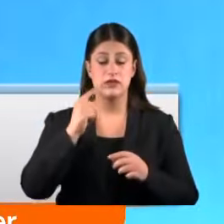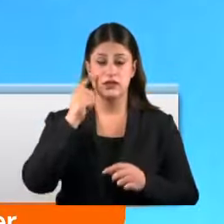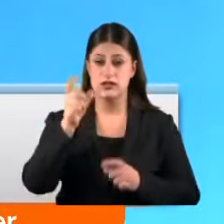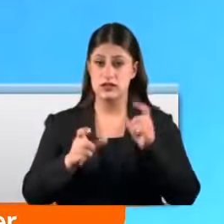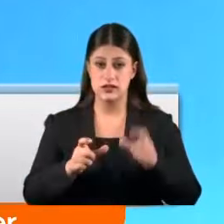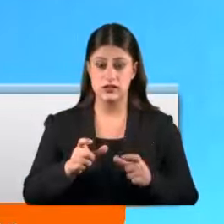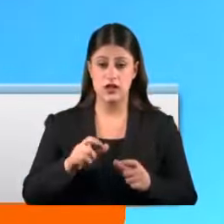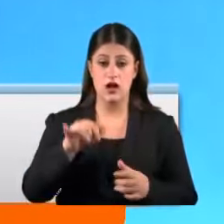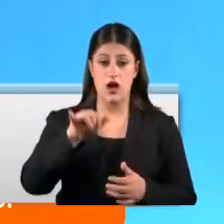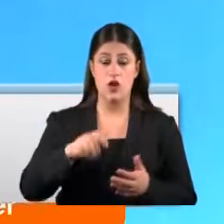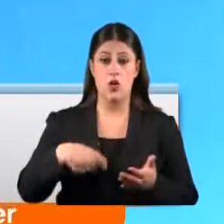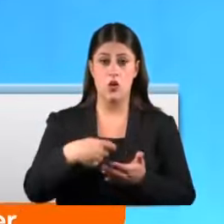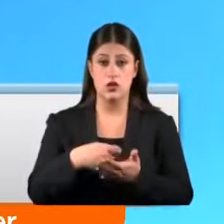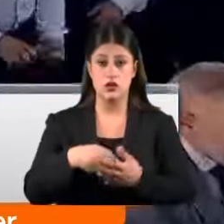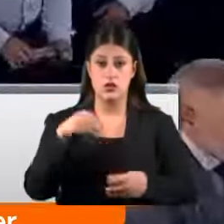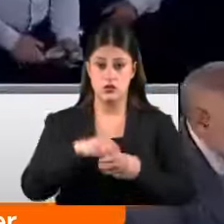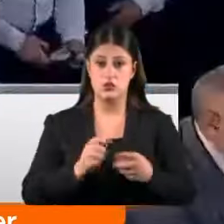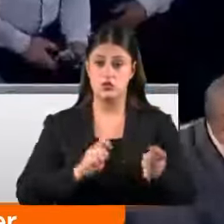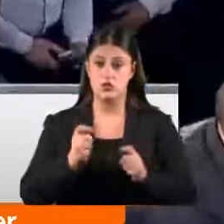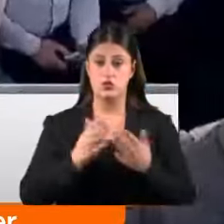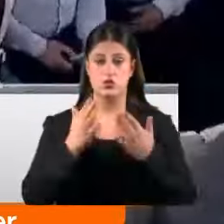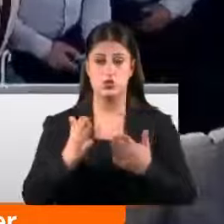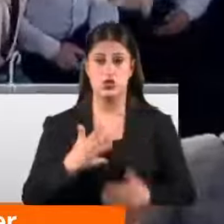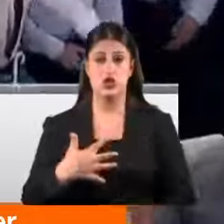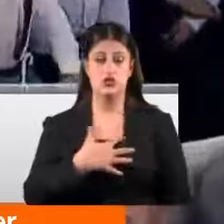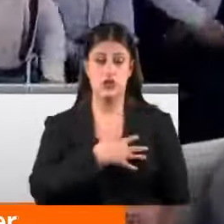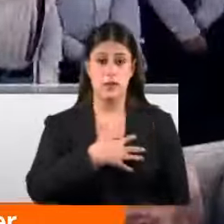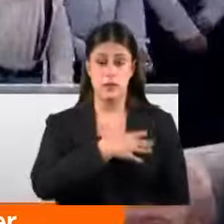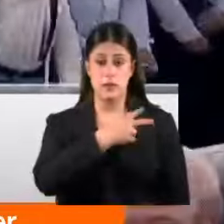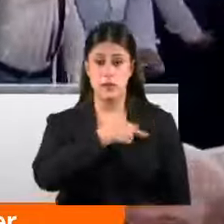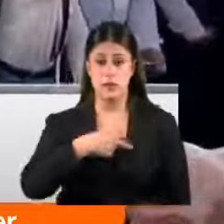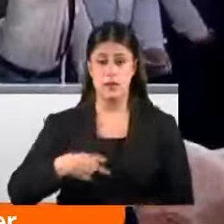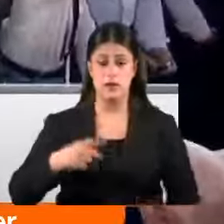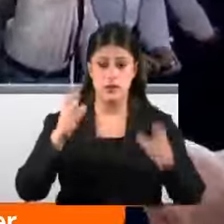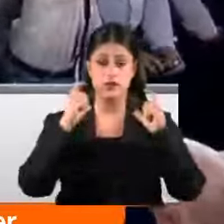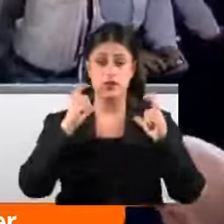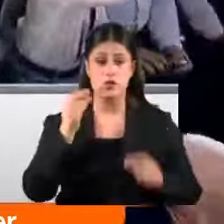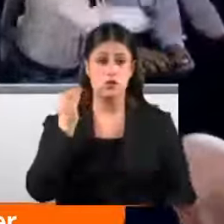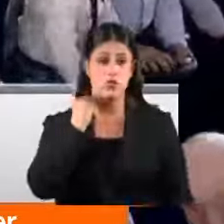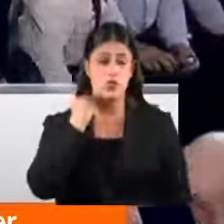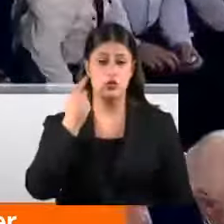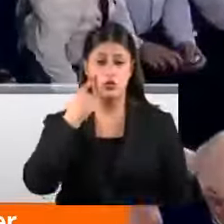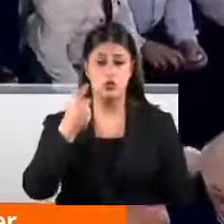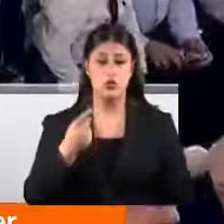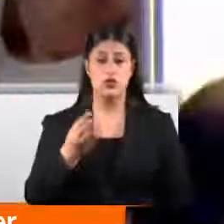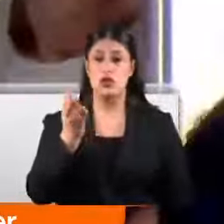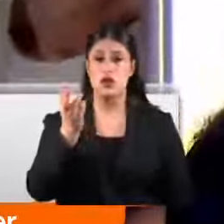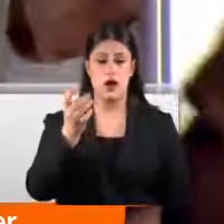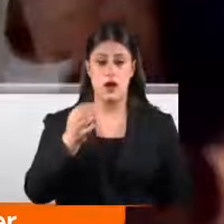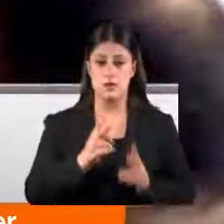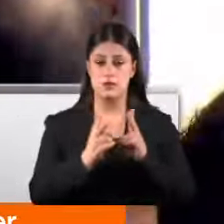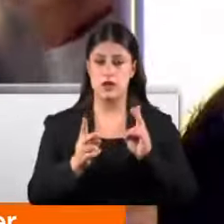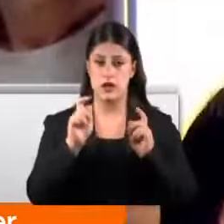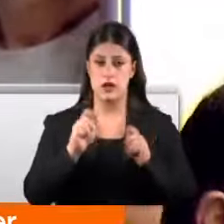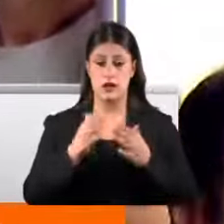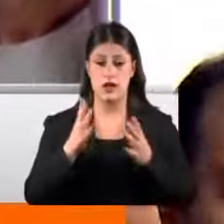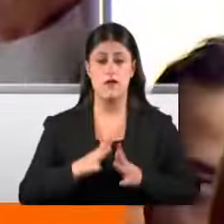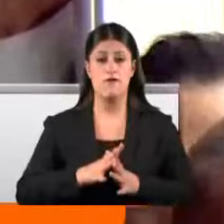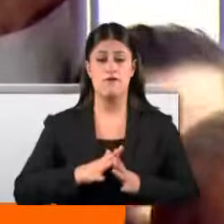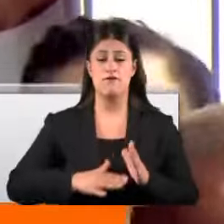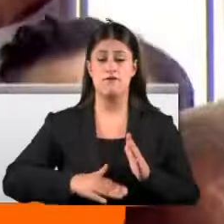ödemek için kullanmasıdır. CHP'li belediyelerin SGK borçlarını rakamlarla da sıraladı. En fazla